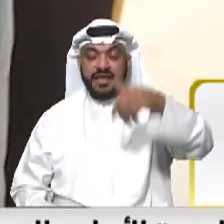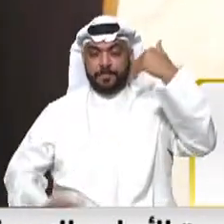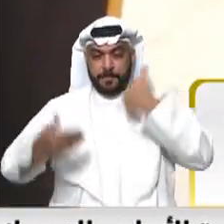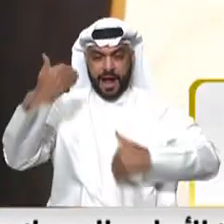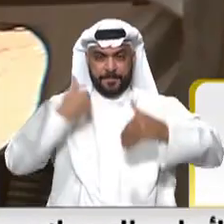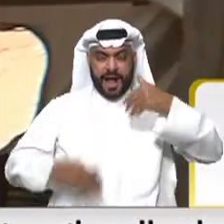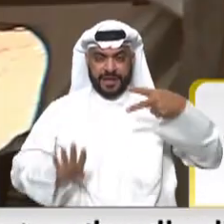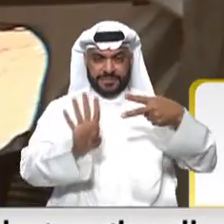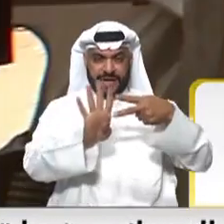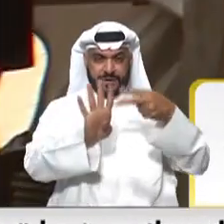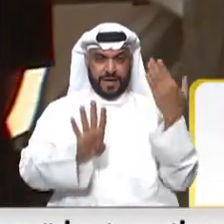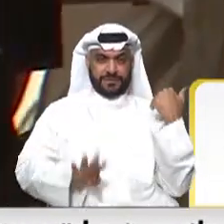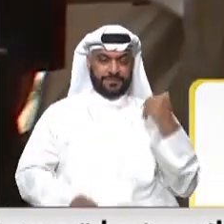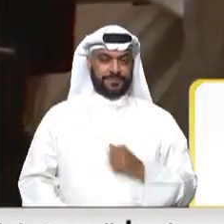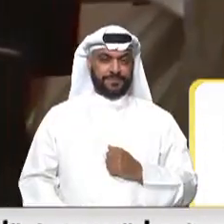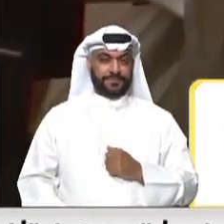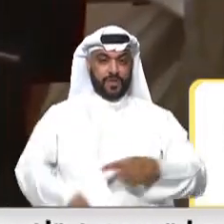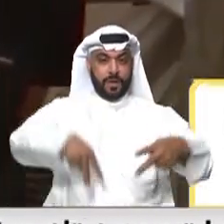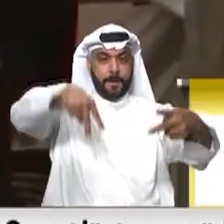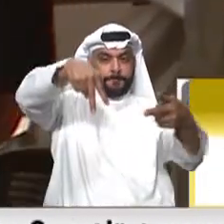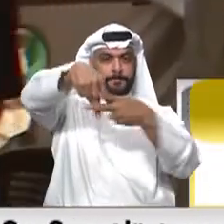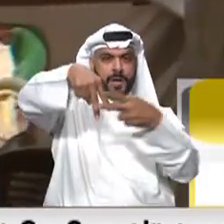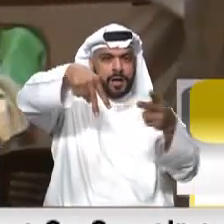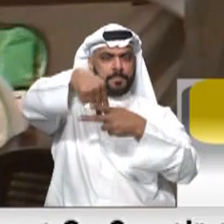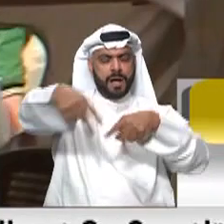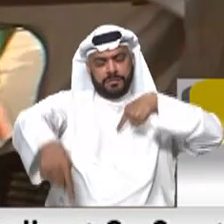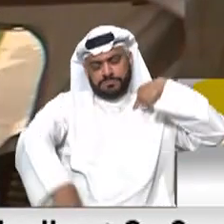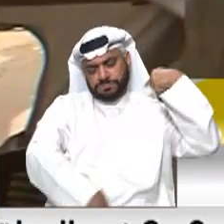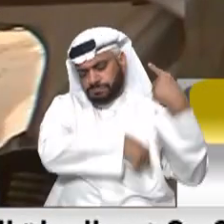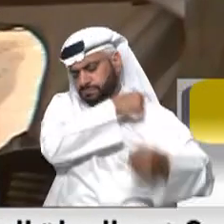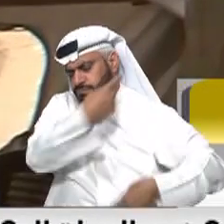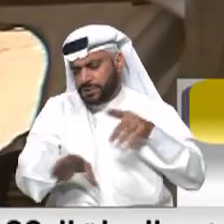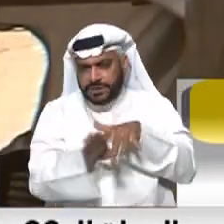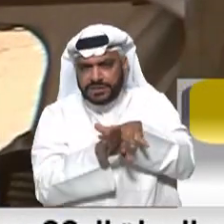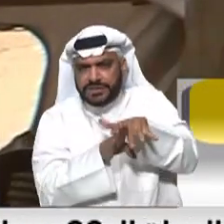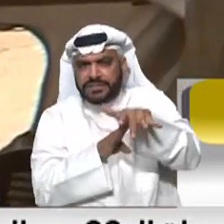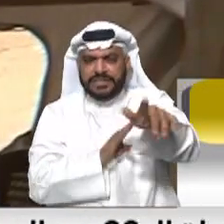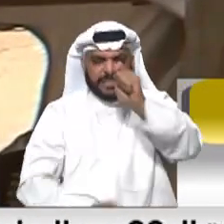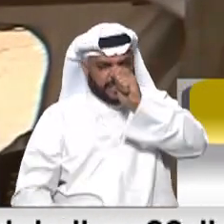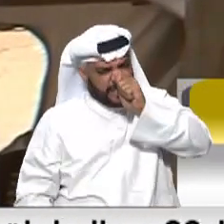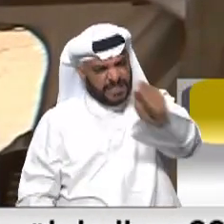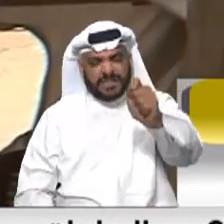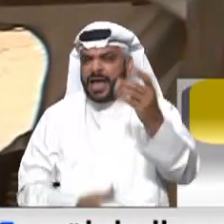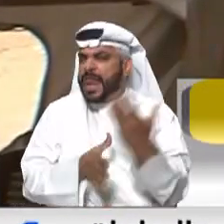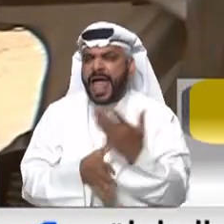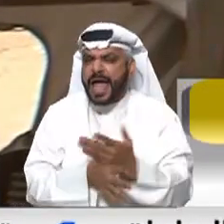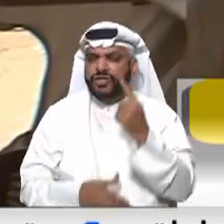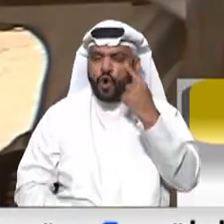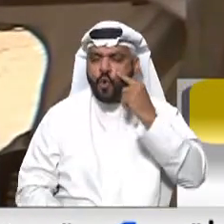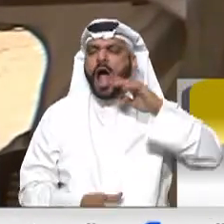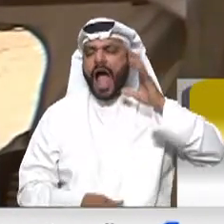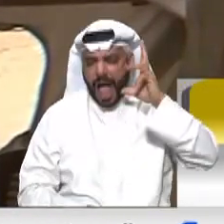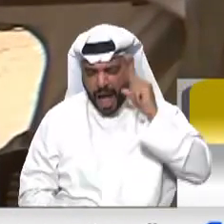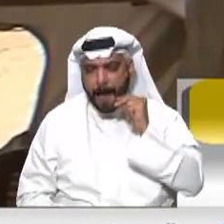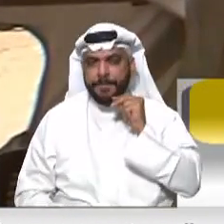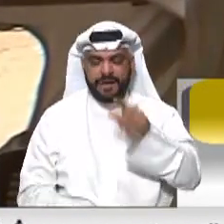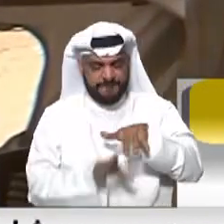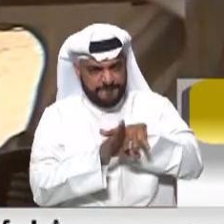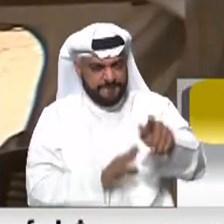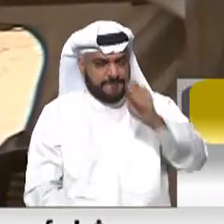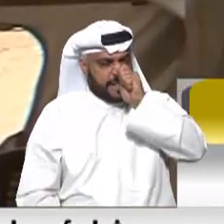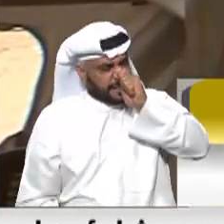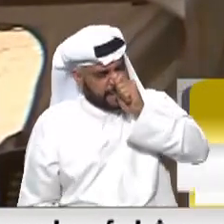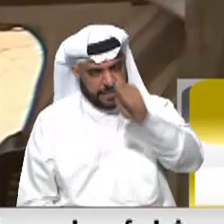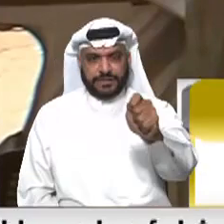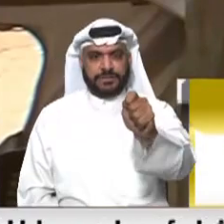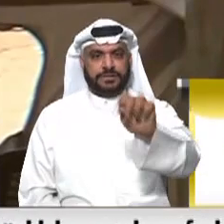الساعات الماضية. الاحتلال لا زال يواصل جرائمه بحق أبناء شعبنا الفلسطيني في محاولة للضغط على الجبهة الداخلية الفلسطينية